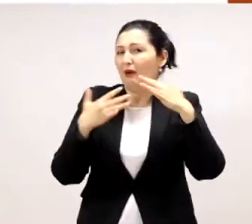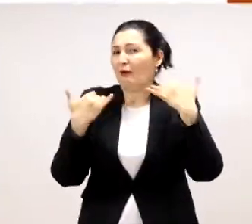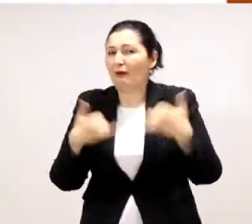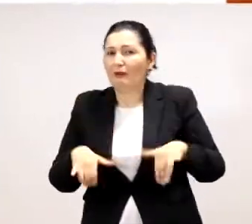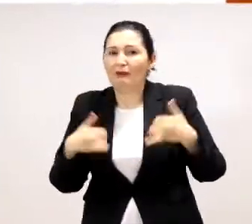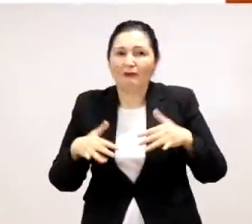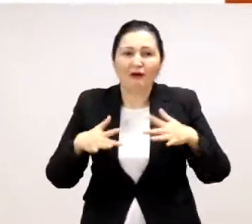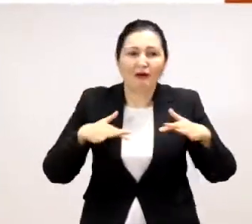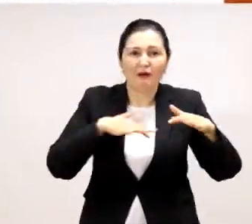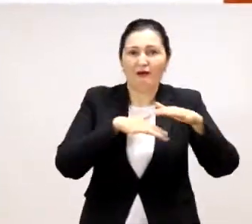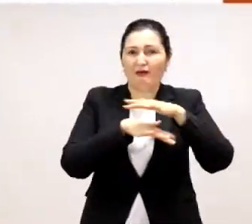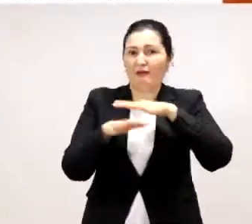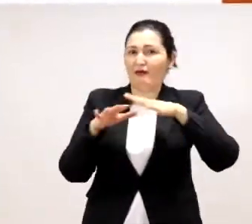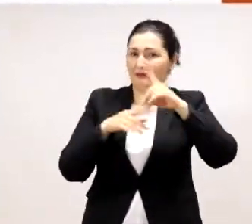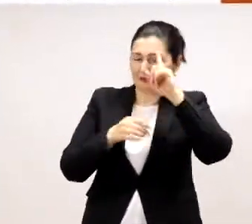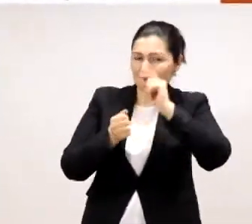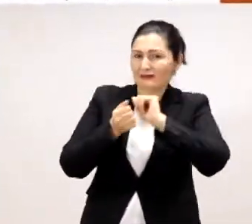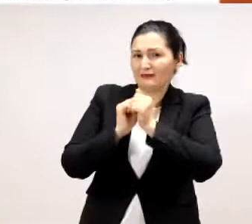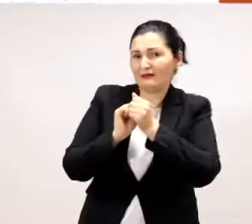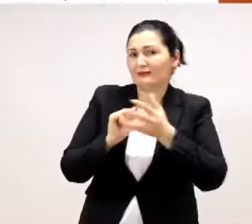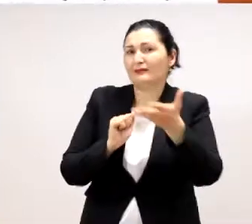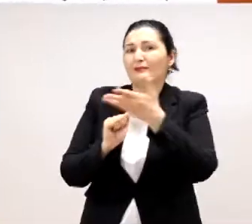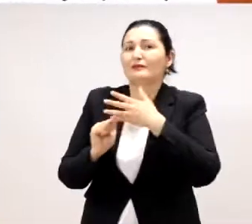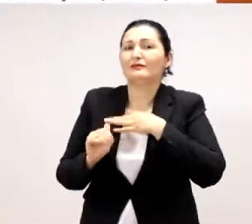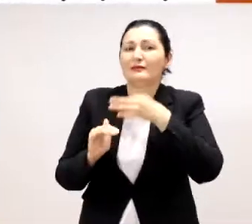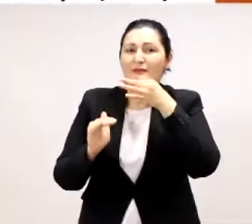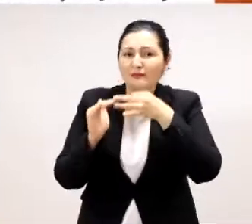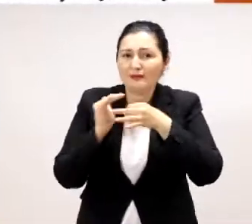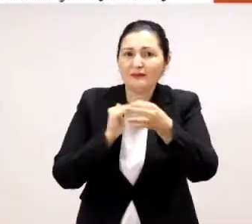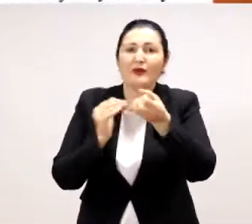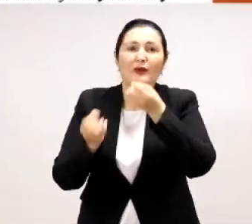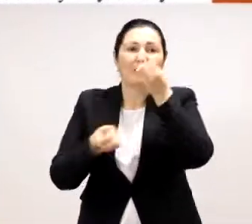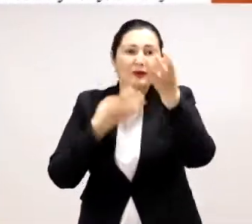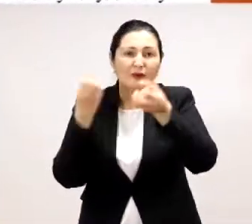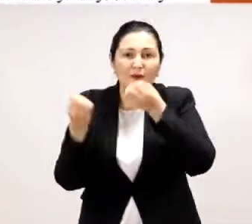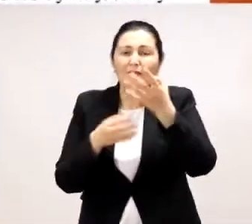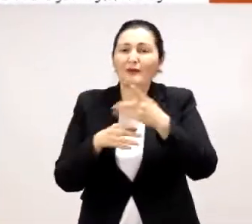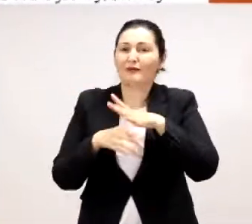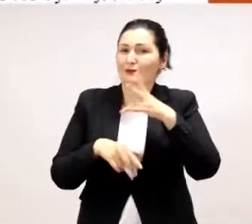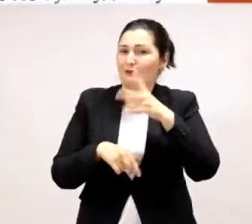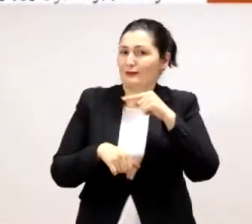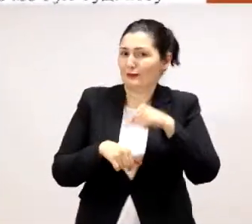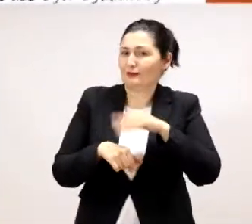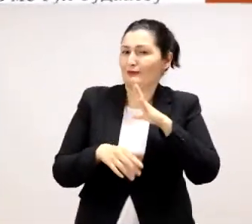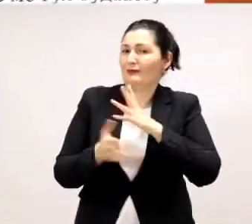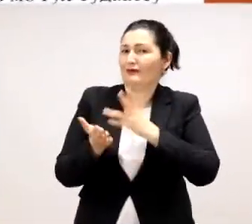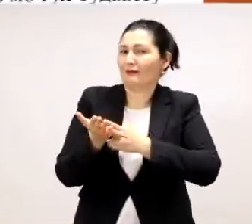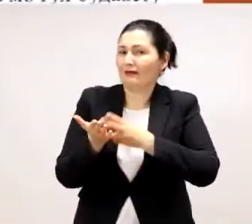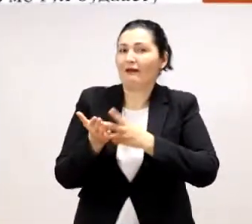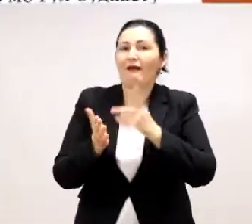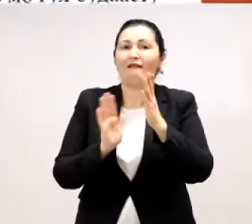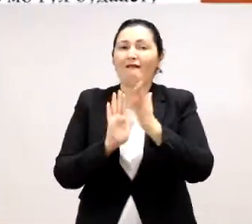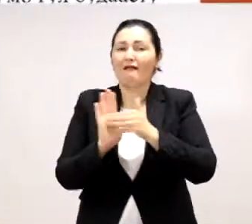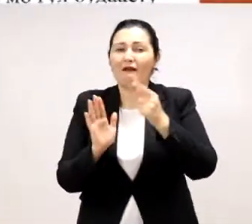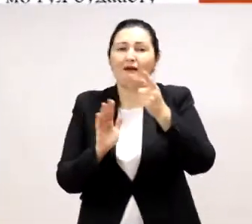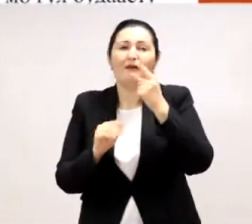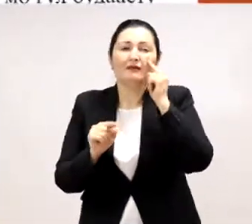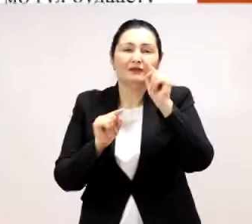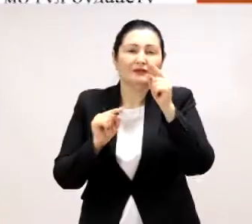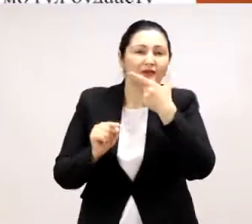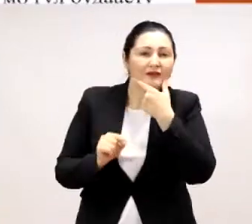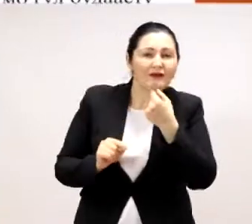ماندند. در یادت باشد ما گفته بودیم که گل بودنمان را اثبات میکنیم، فریاد کشیدند لاله